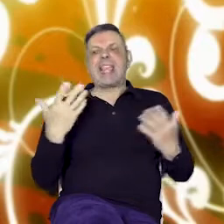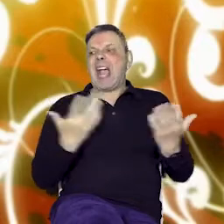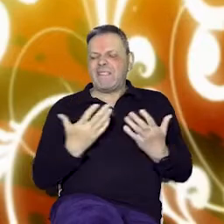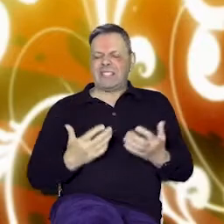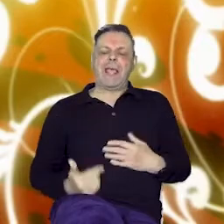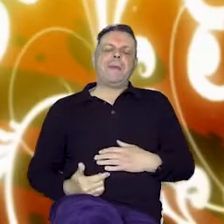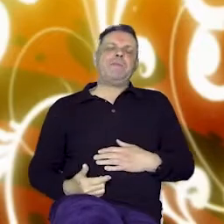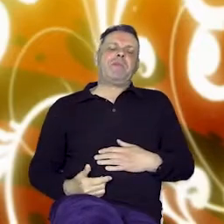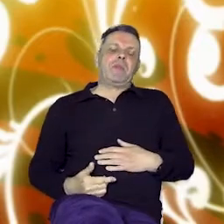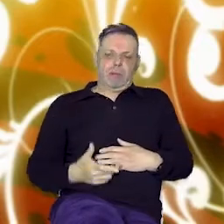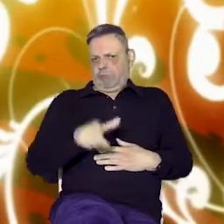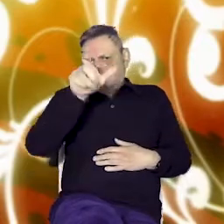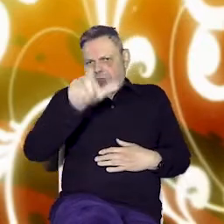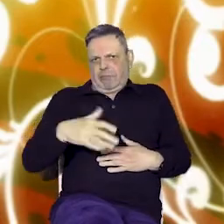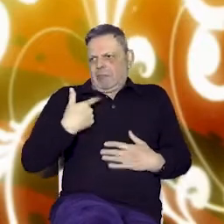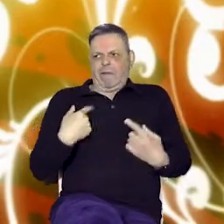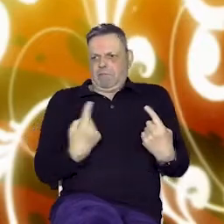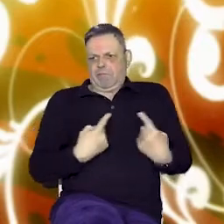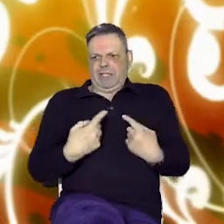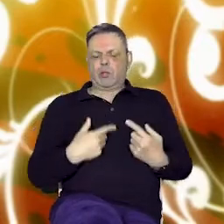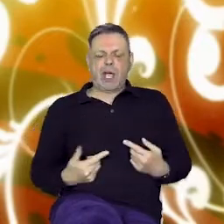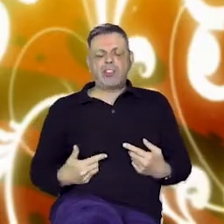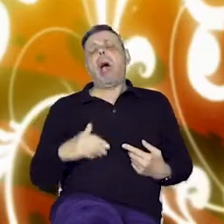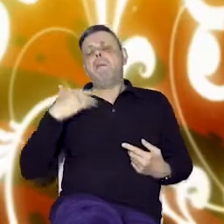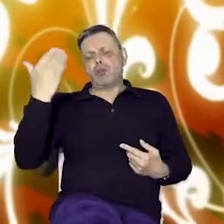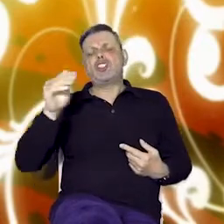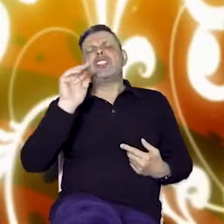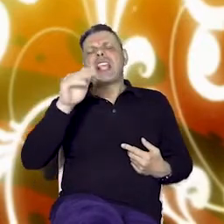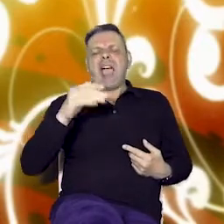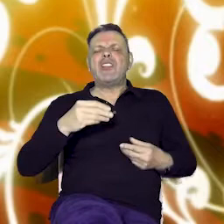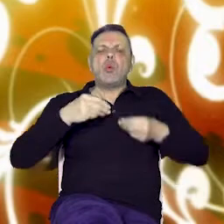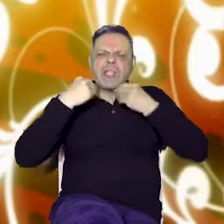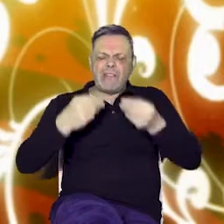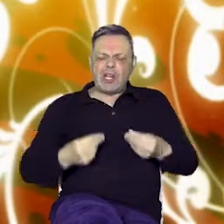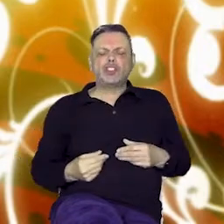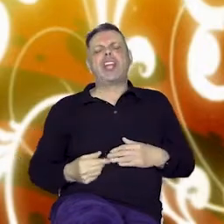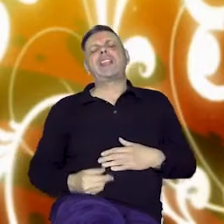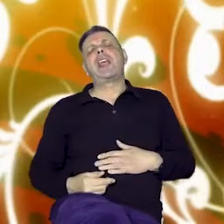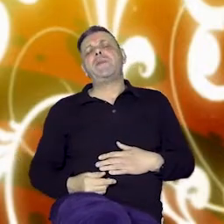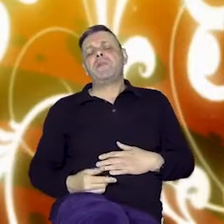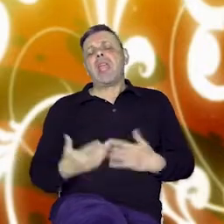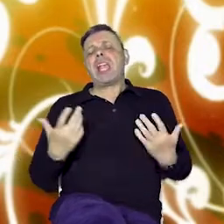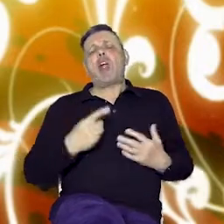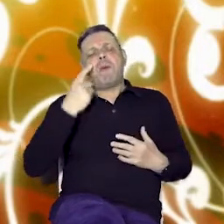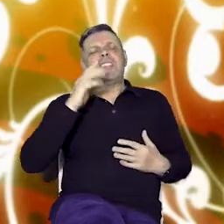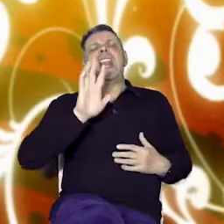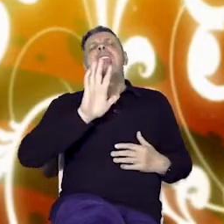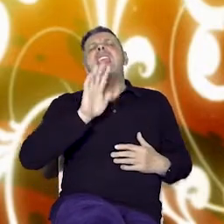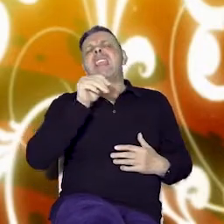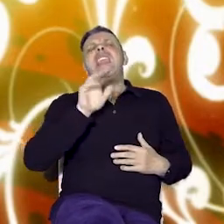a onda ćete se javiti i u savjetovalište, imat ćete prioritet da vidite i vašu težinu.